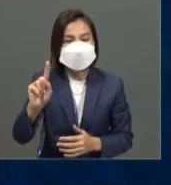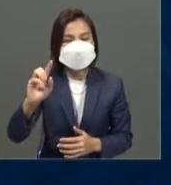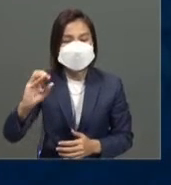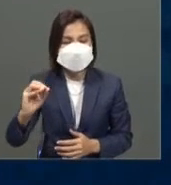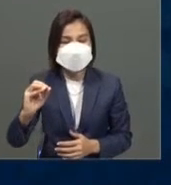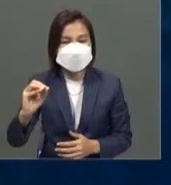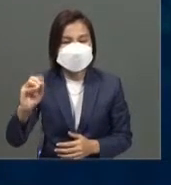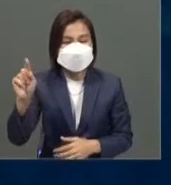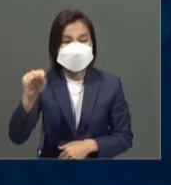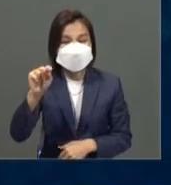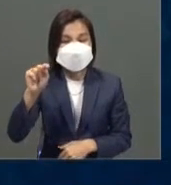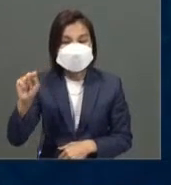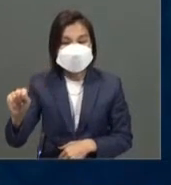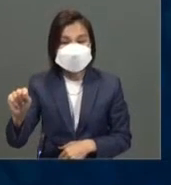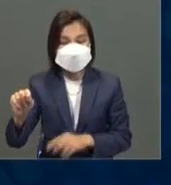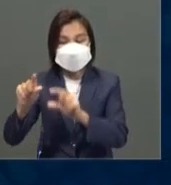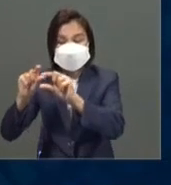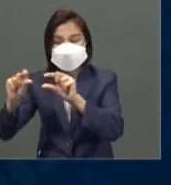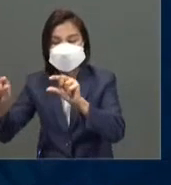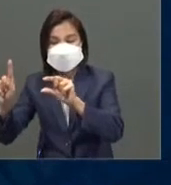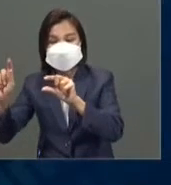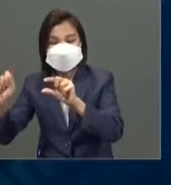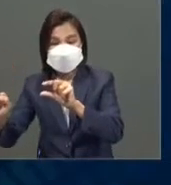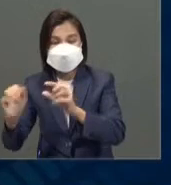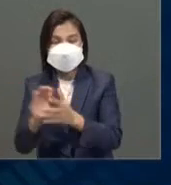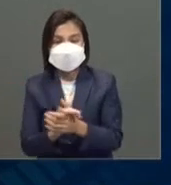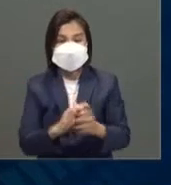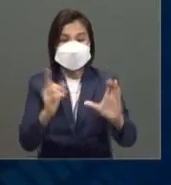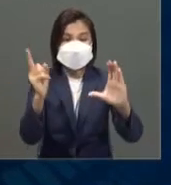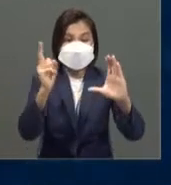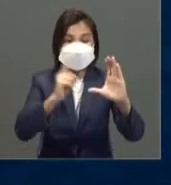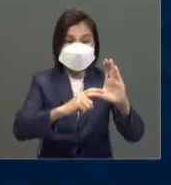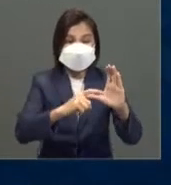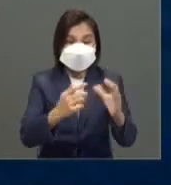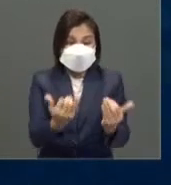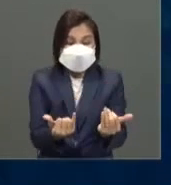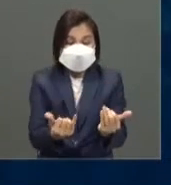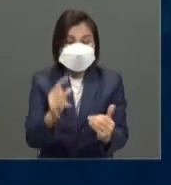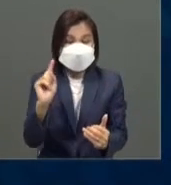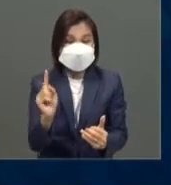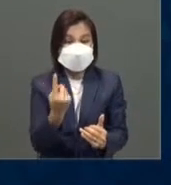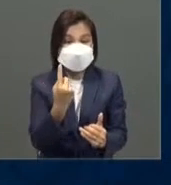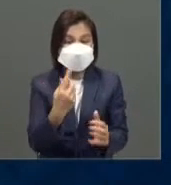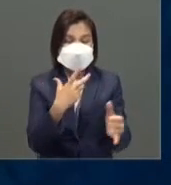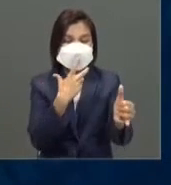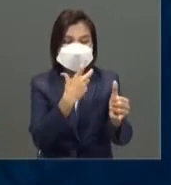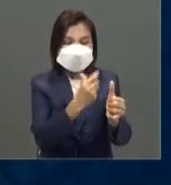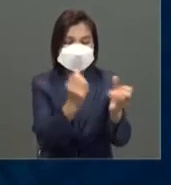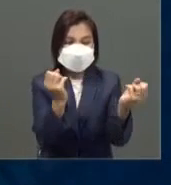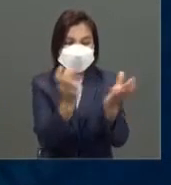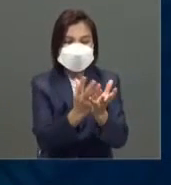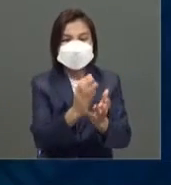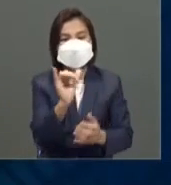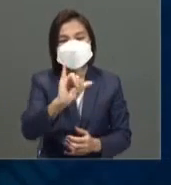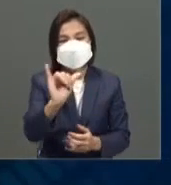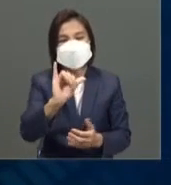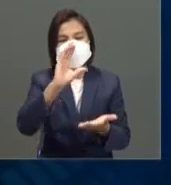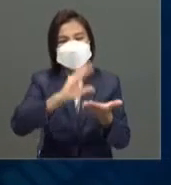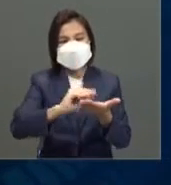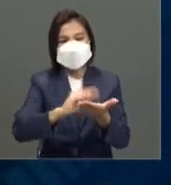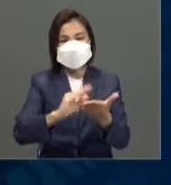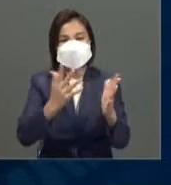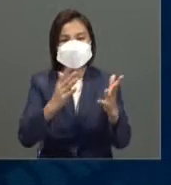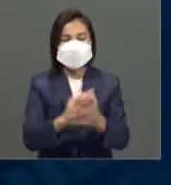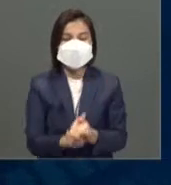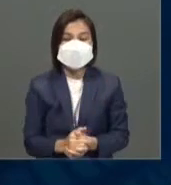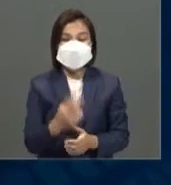6.10 ต่อแสนโดสนะครับแล้วก็ไฟเซอร์เพิ่งเริ่มฉีดนะครับในเรื่องของการรายงานก็จะยังไม่มีเข้ามานะครับขอภาพ